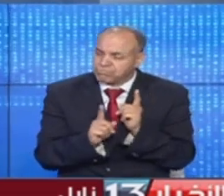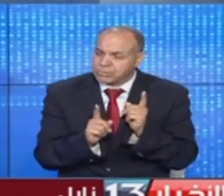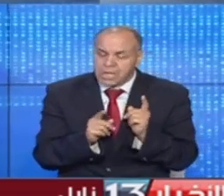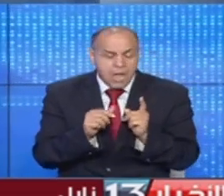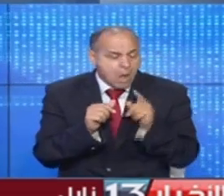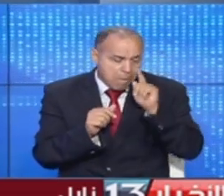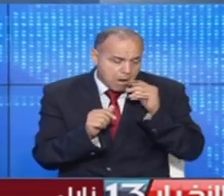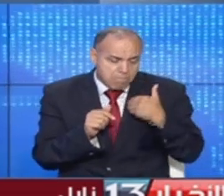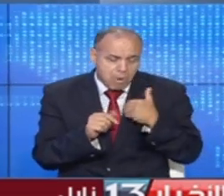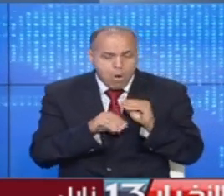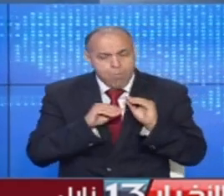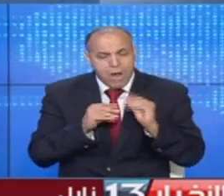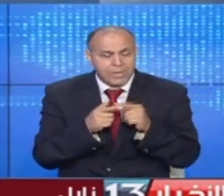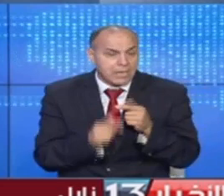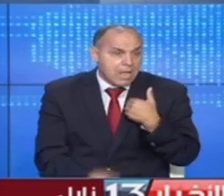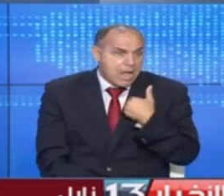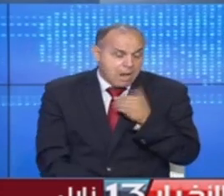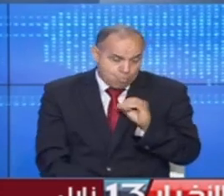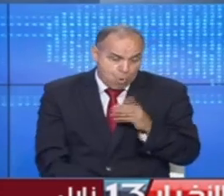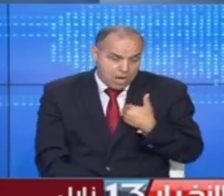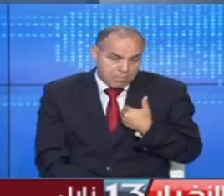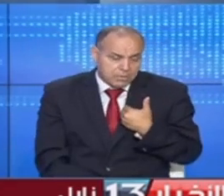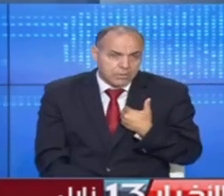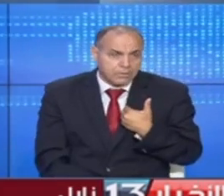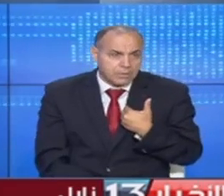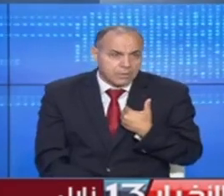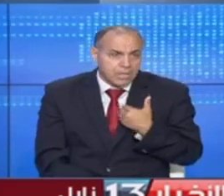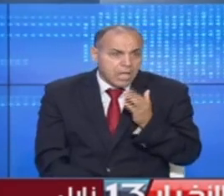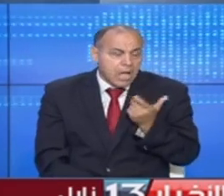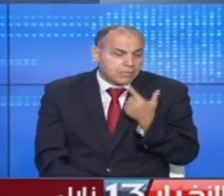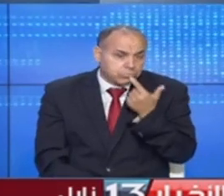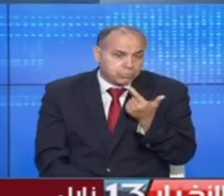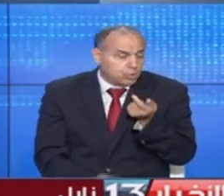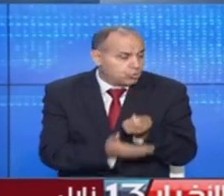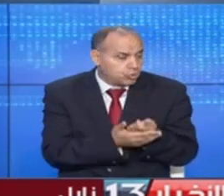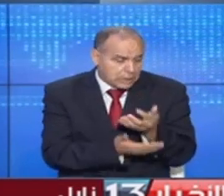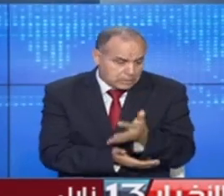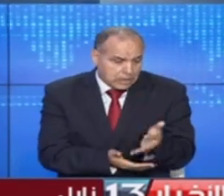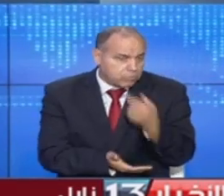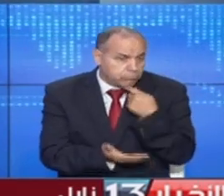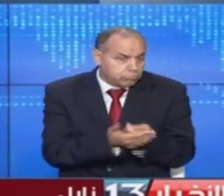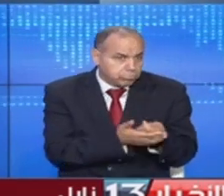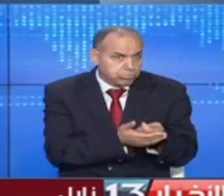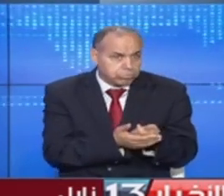كاولياء او كان مربين كويس كان مربي الزياده عشرين اولادنا